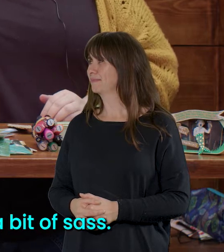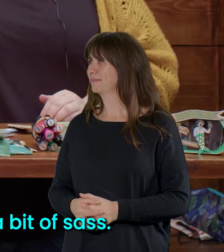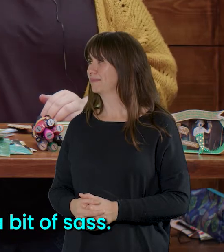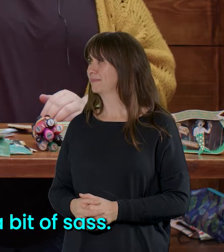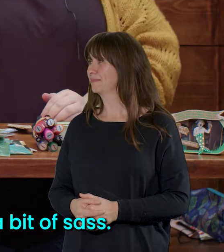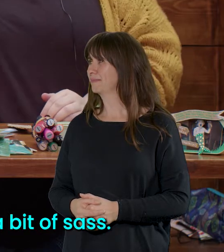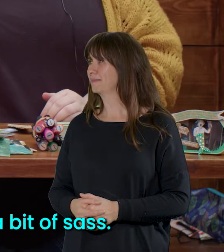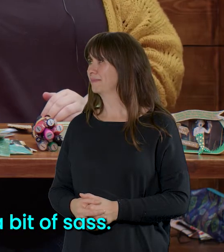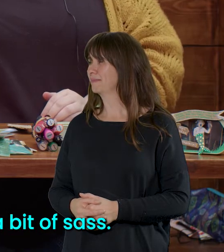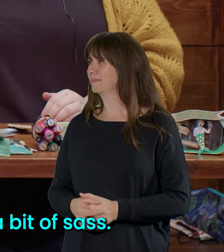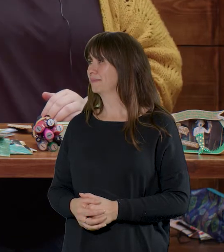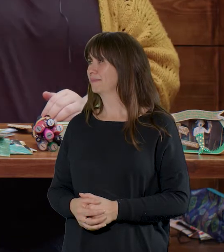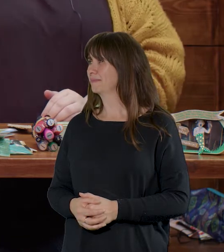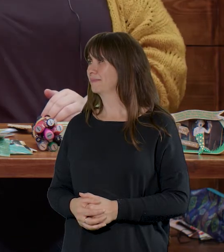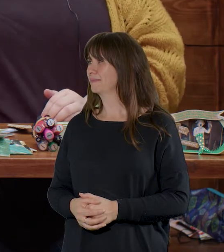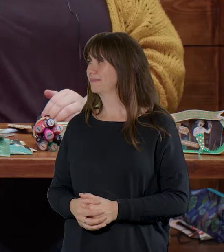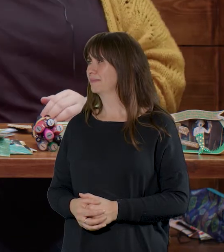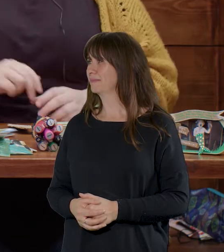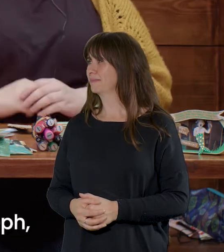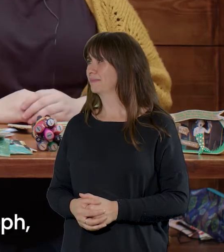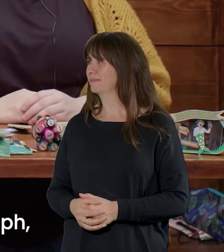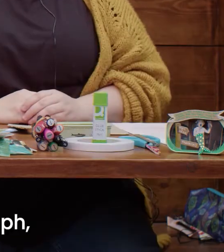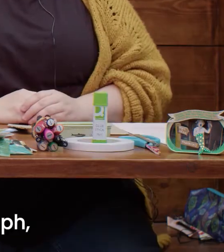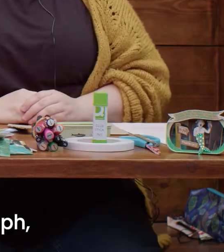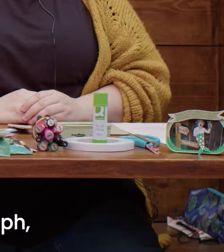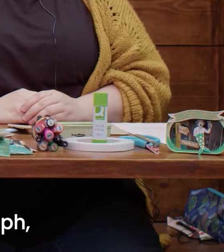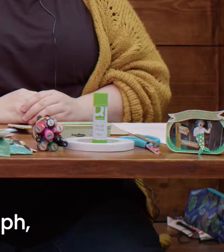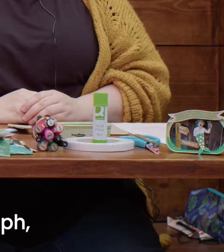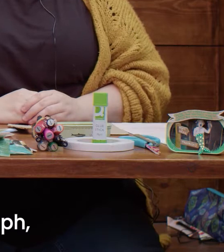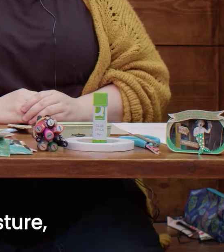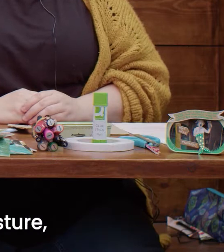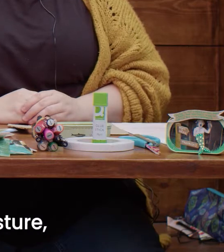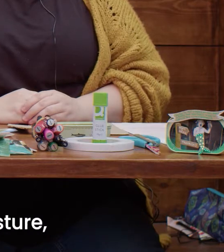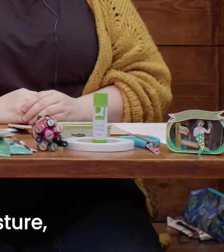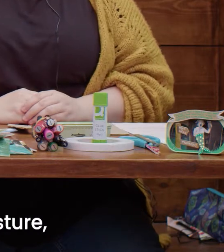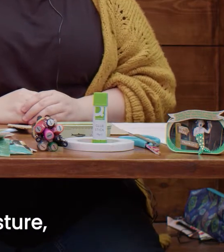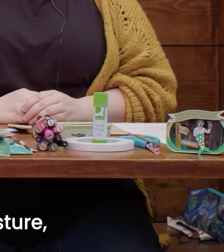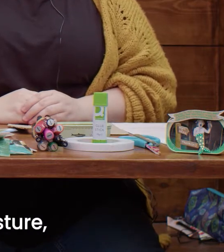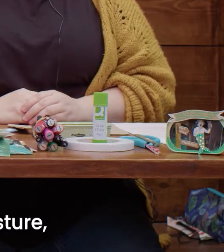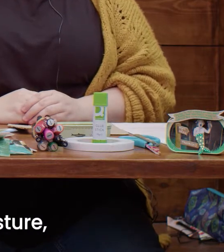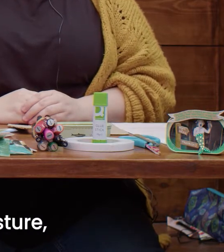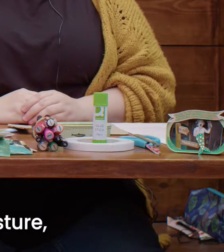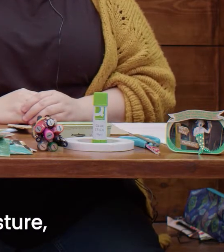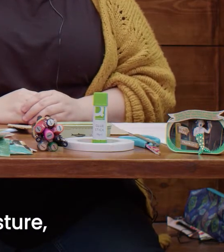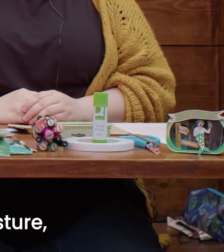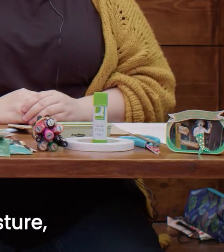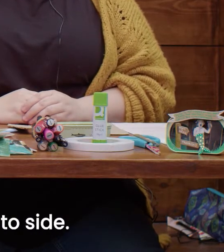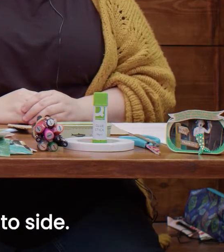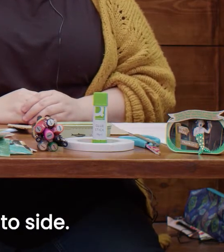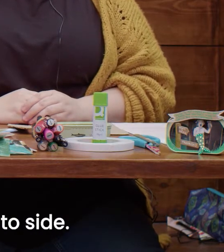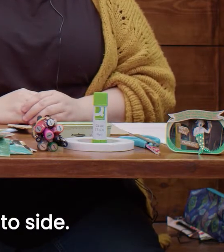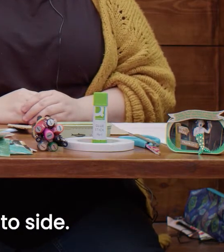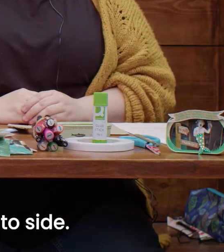at y llawr gyda bach o sas. Becky. Hi, my name's Steph, and my sign name is a two-handed gesture, two